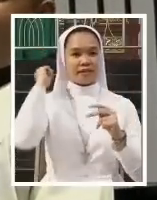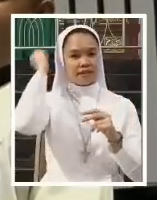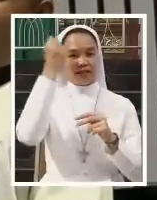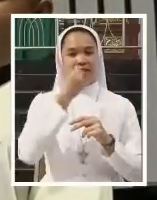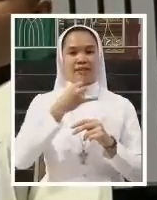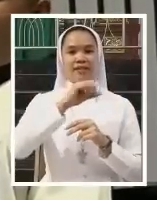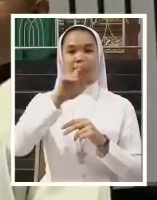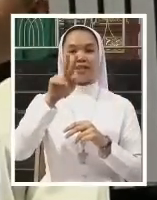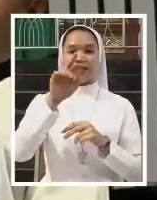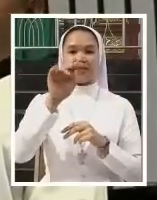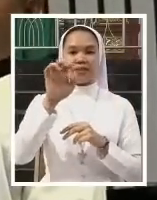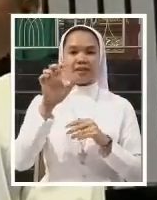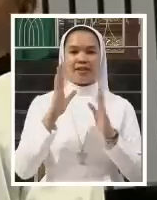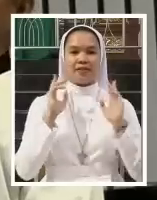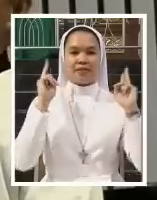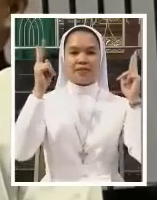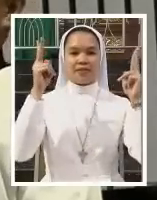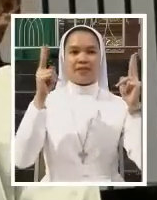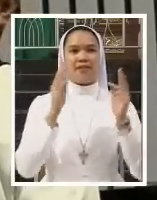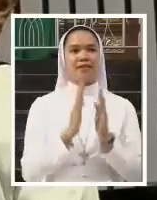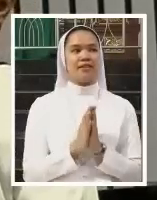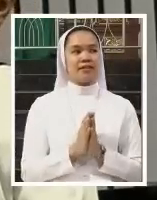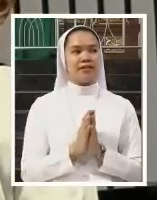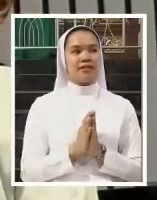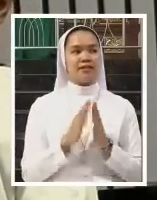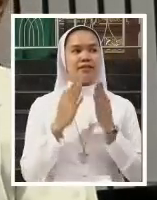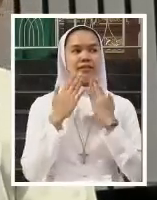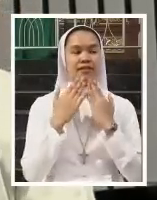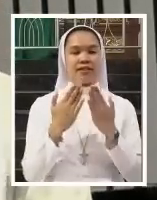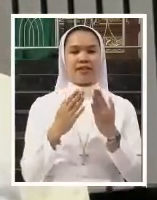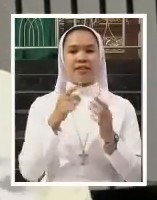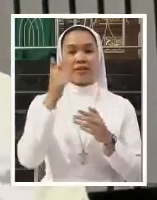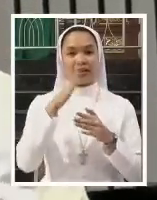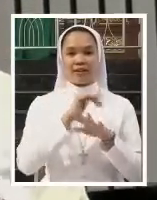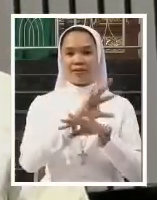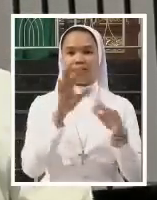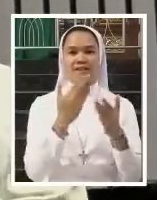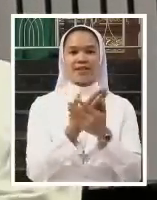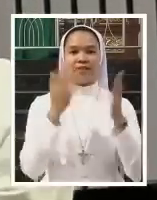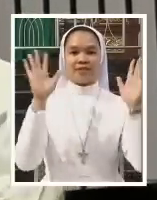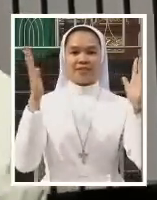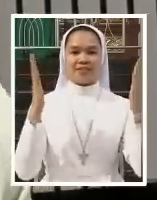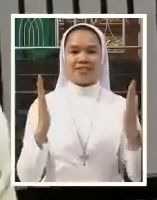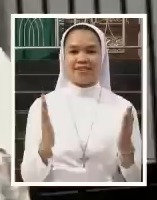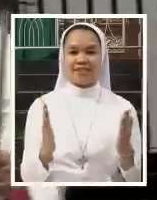John Vianney! Viva! Los Babalos, God bless all of you.